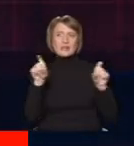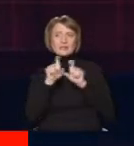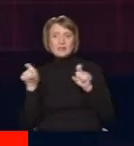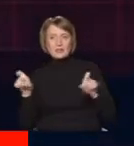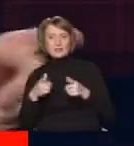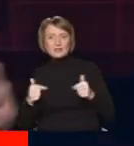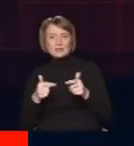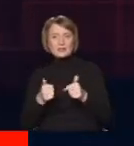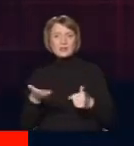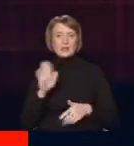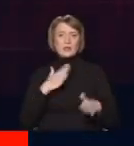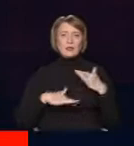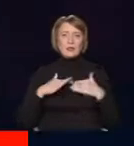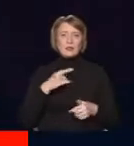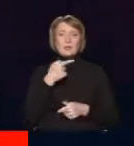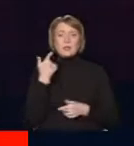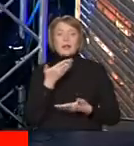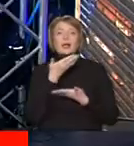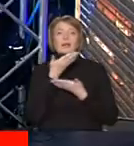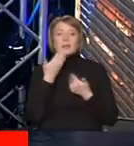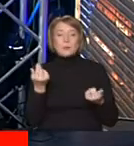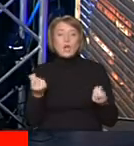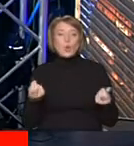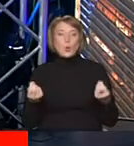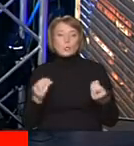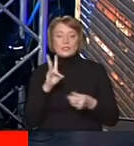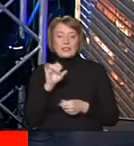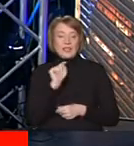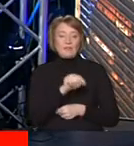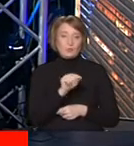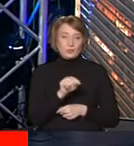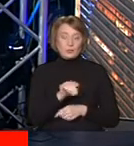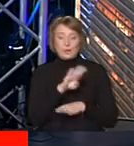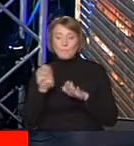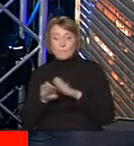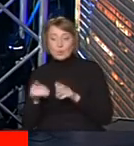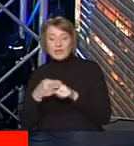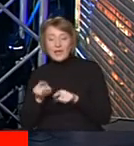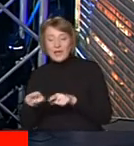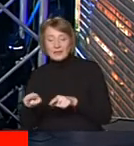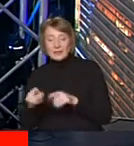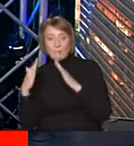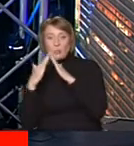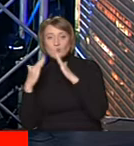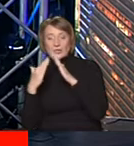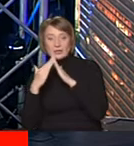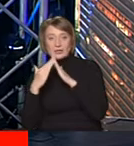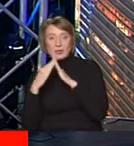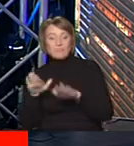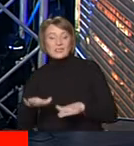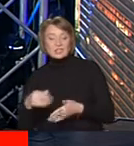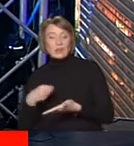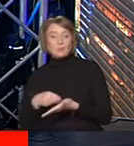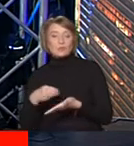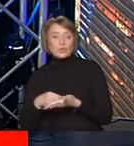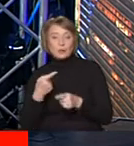15-20 тисяч гривень. Райдержадміністрація каже, що немає коштів на це, але прямо під цим будинком міський бюджет, це на вулиці Татарській, можу сказати конкретно,